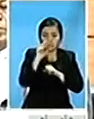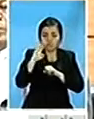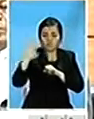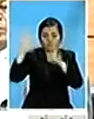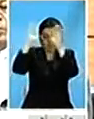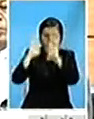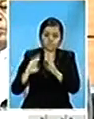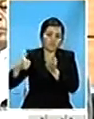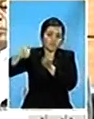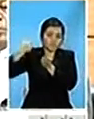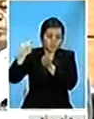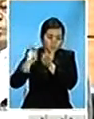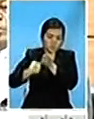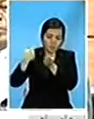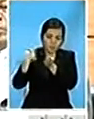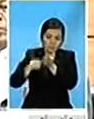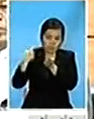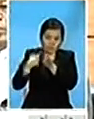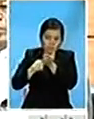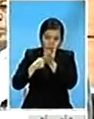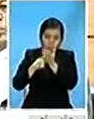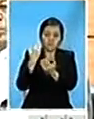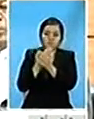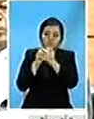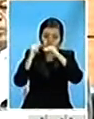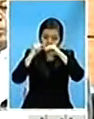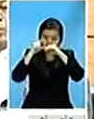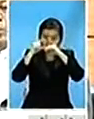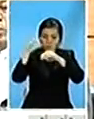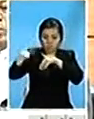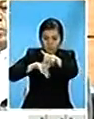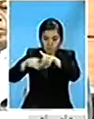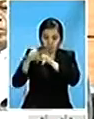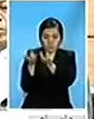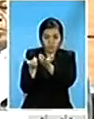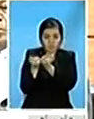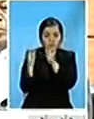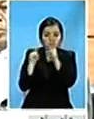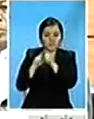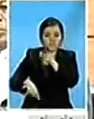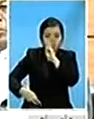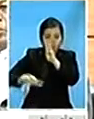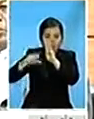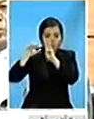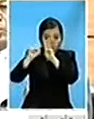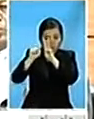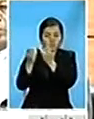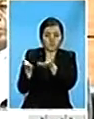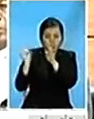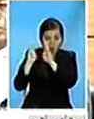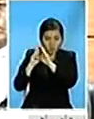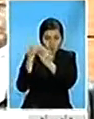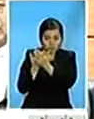ประกันรายได้คือจ่ายเงินส่วนต่างนั้นจะมีพี่น้องเกษตรกรได้ประโยชน์ถึง6ล้านครัวเรือนต่